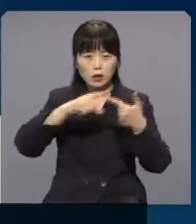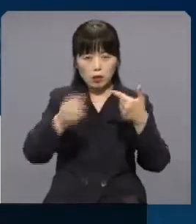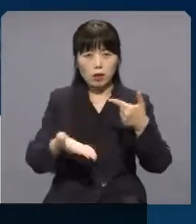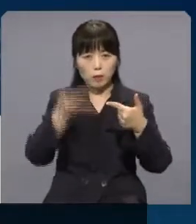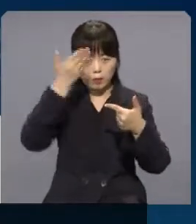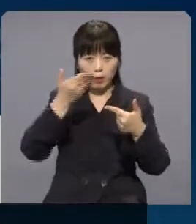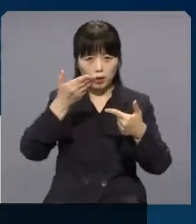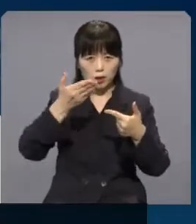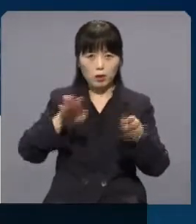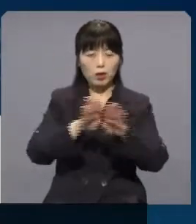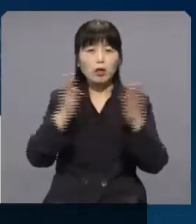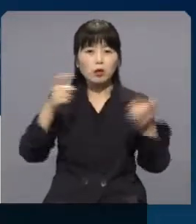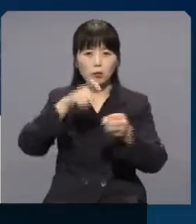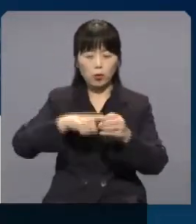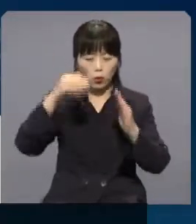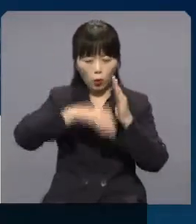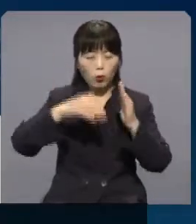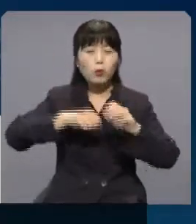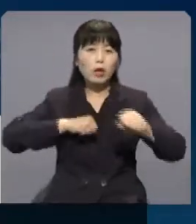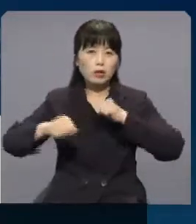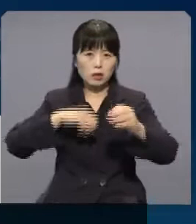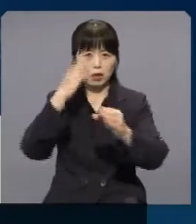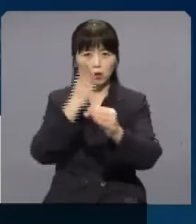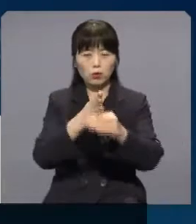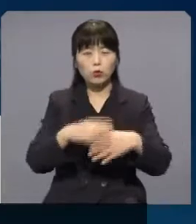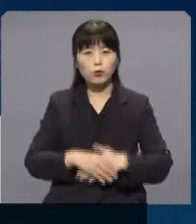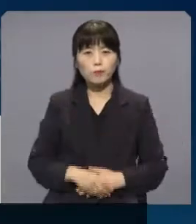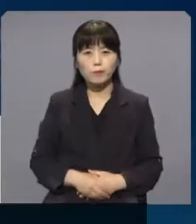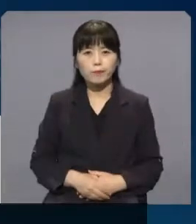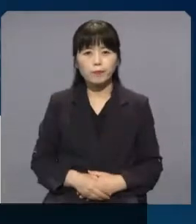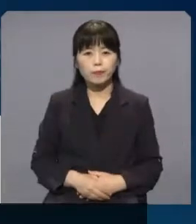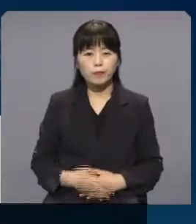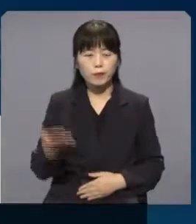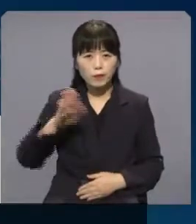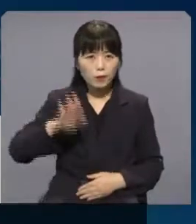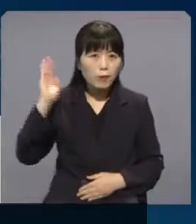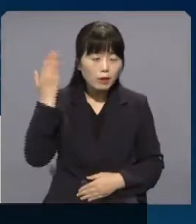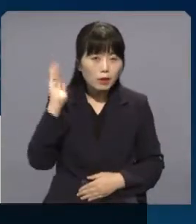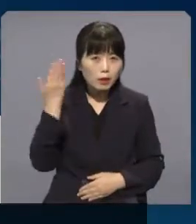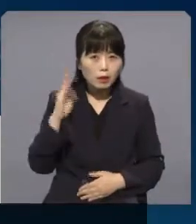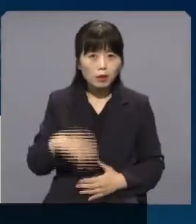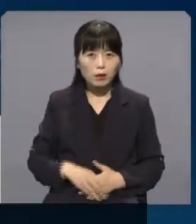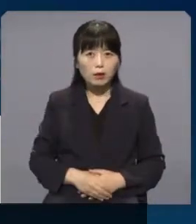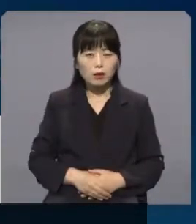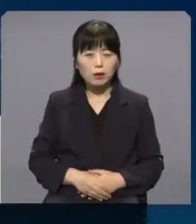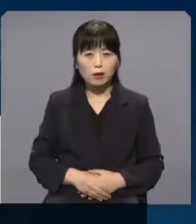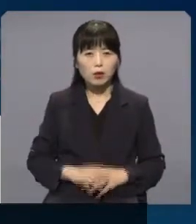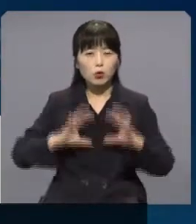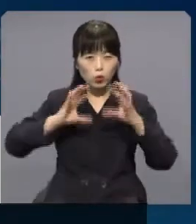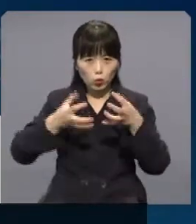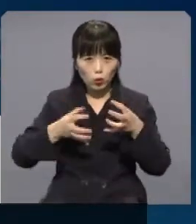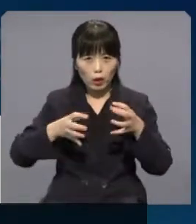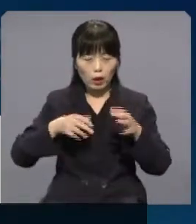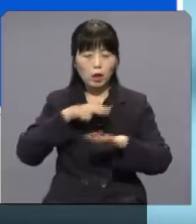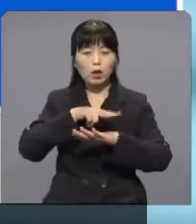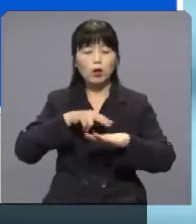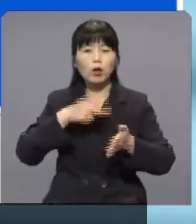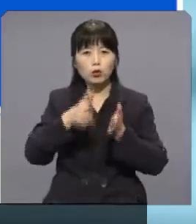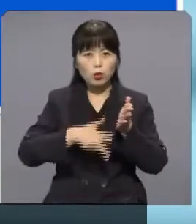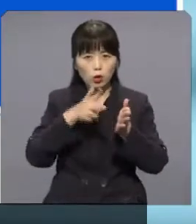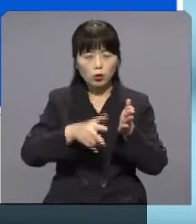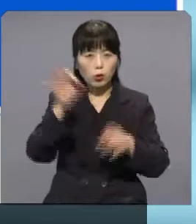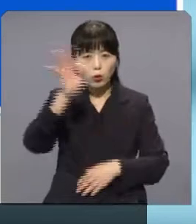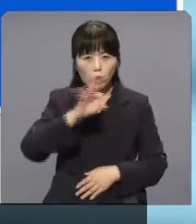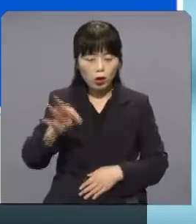목표로 현재 공사가 한창 진행중에 있다고 할수가 있는데요 아 그 대책은 어 그 첫 국가 철도공단 2 연천